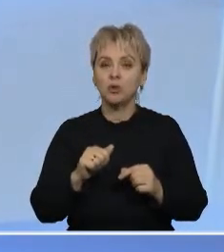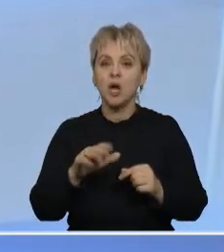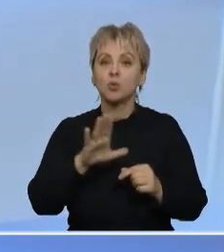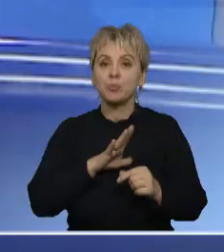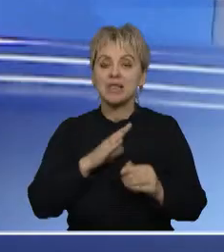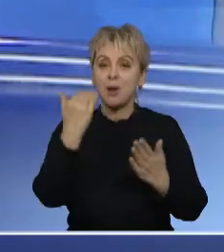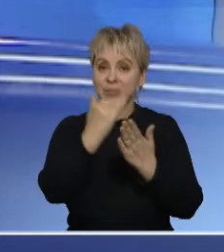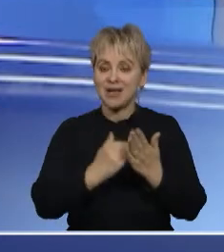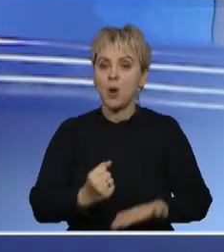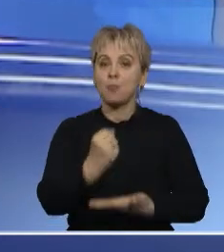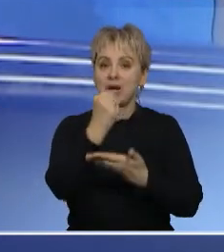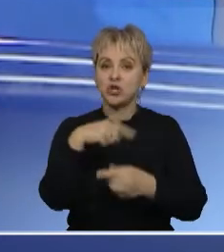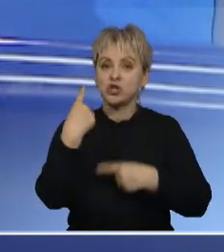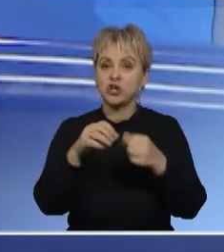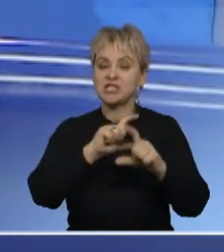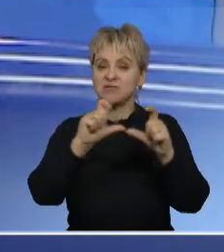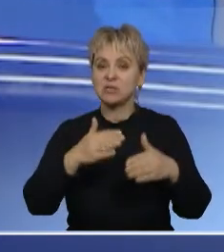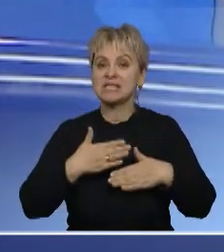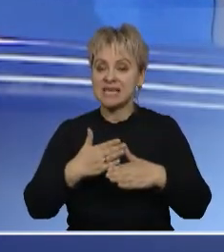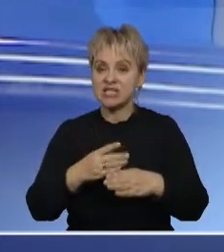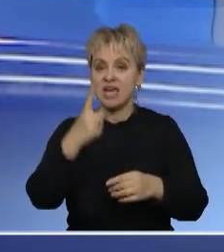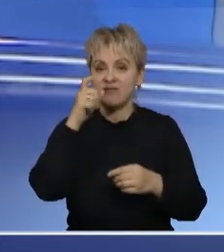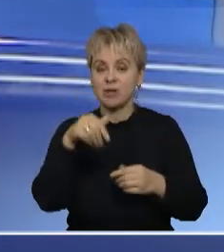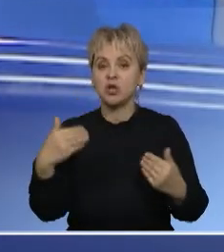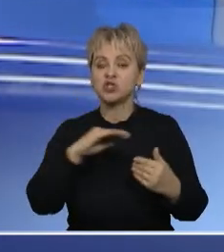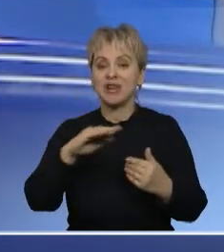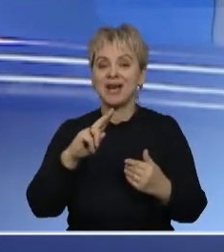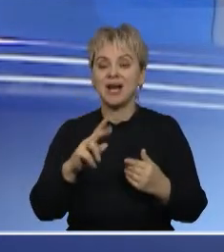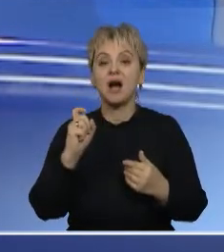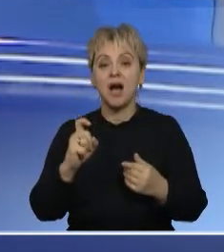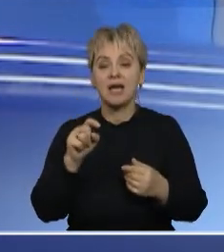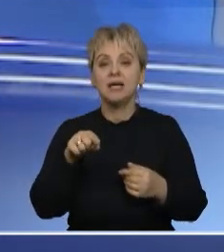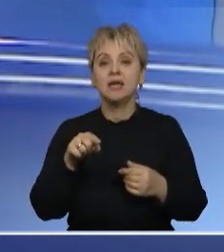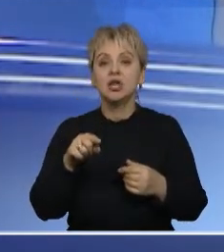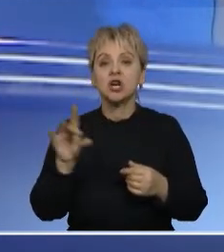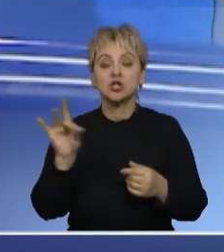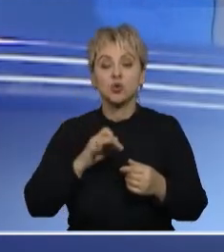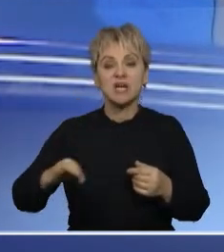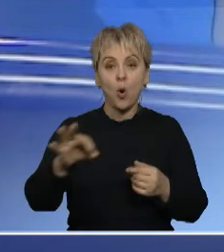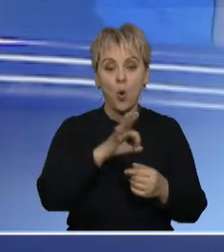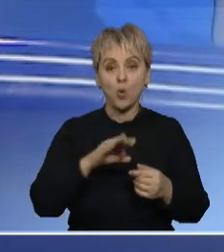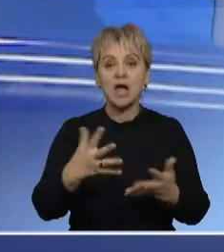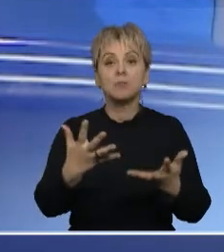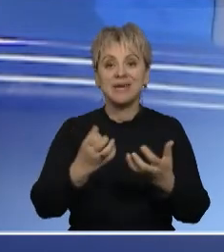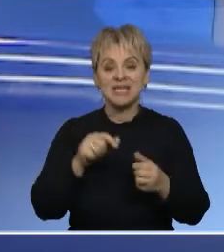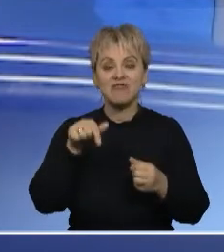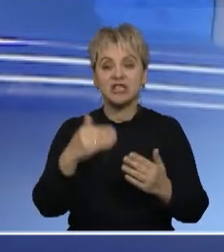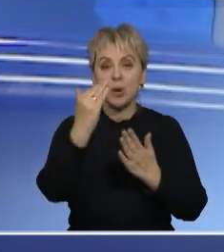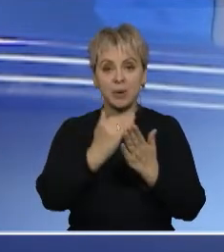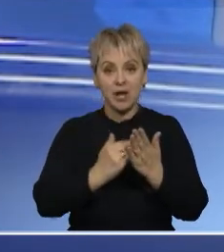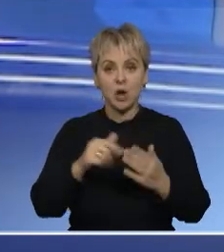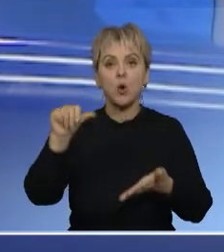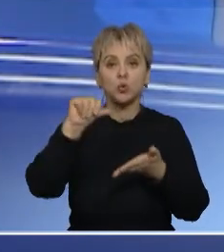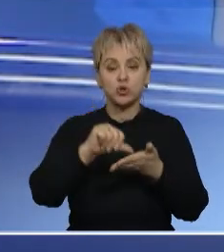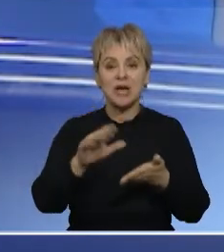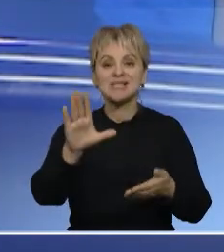была программа поддержки через фонд содействия реформирования жилищно-коммунального хозяйства. Ростовская область принимала в этой программе